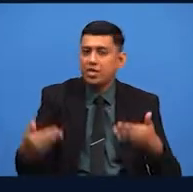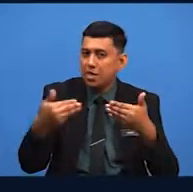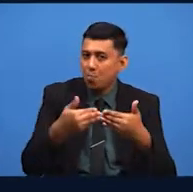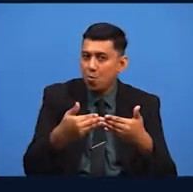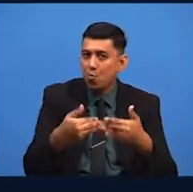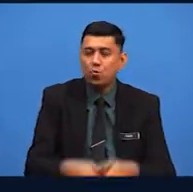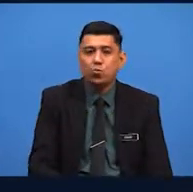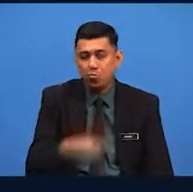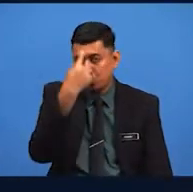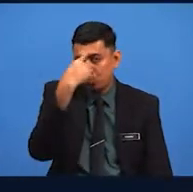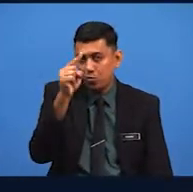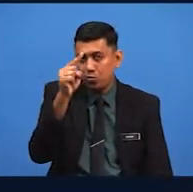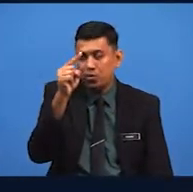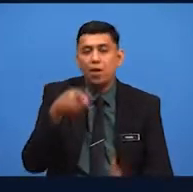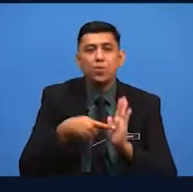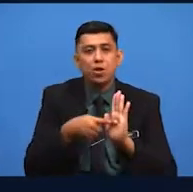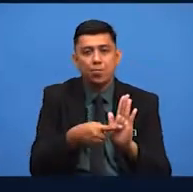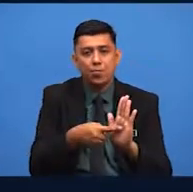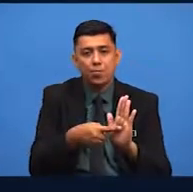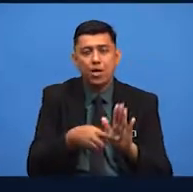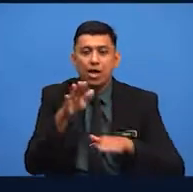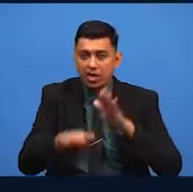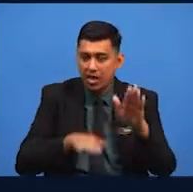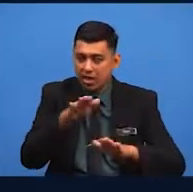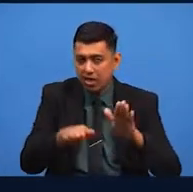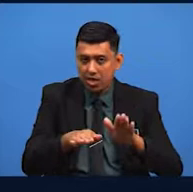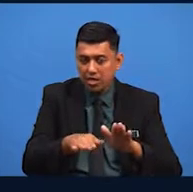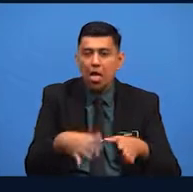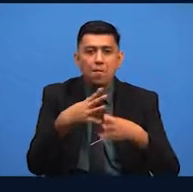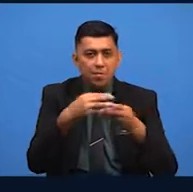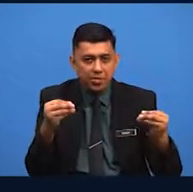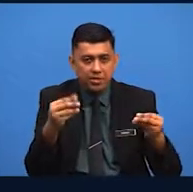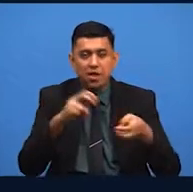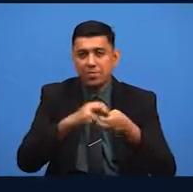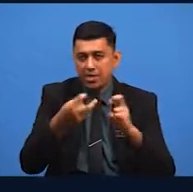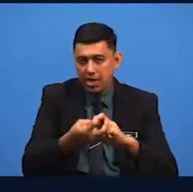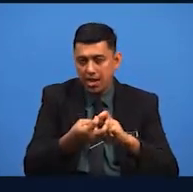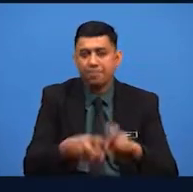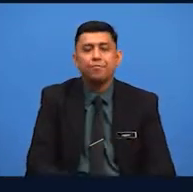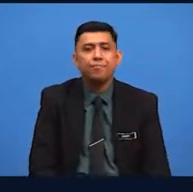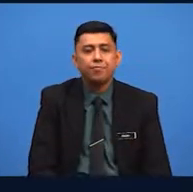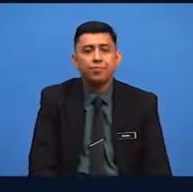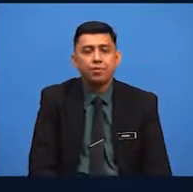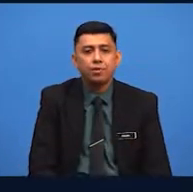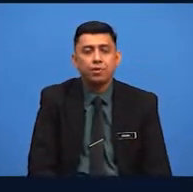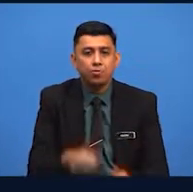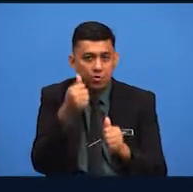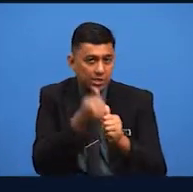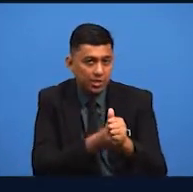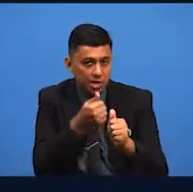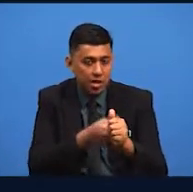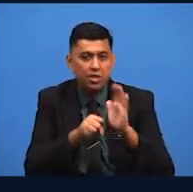disambungkan untuk menunjukkan langkah-langkah penyelesaian masalah. Setiap